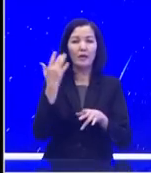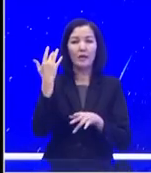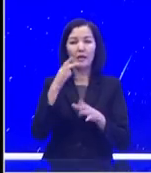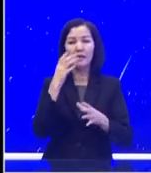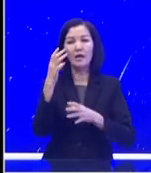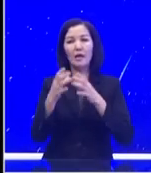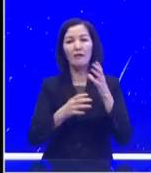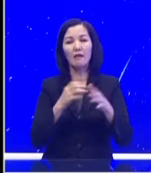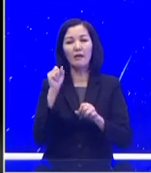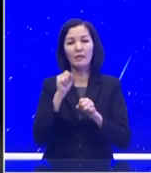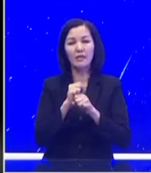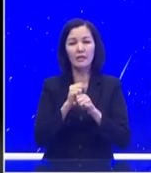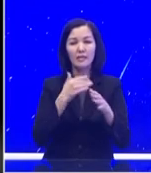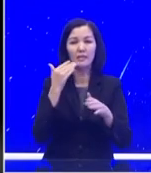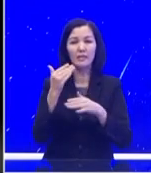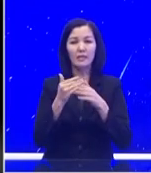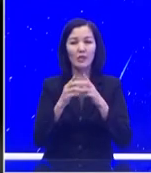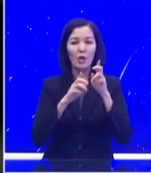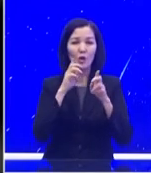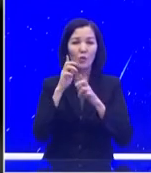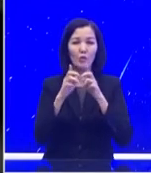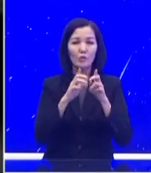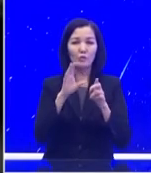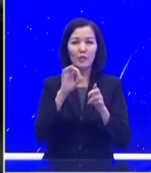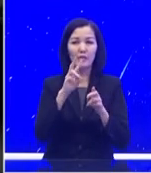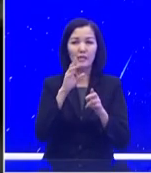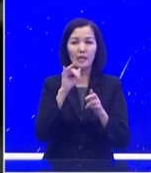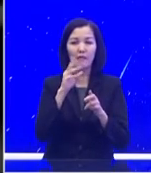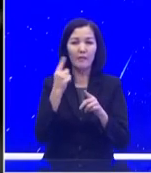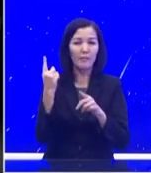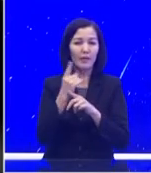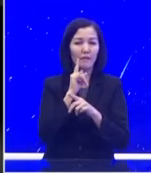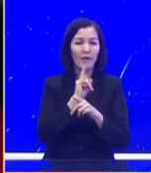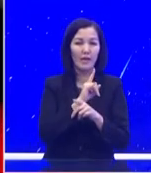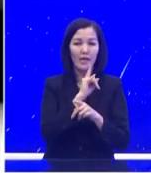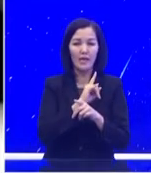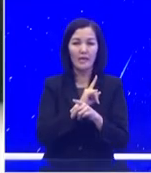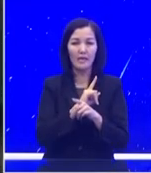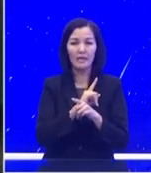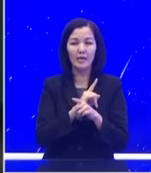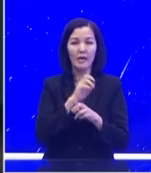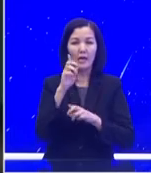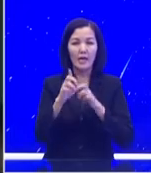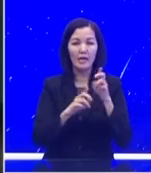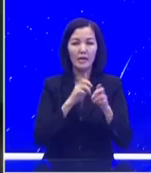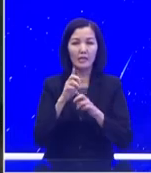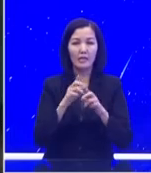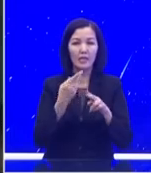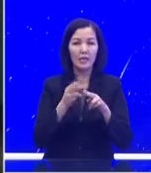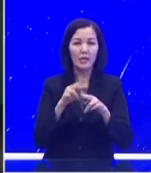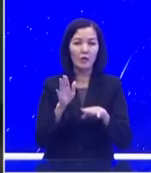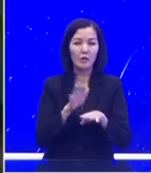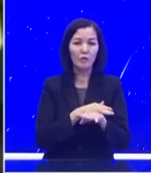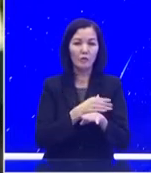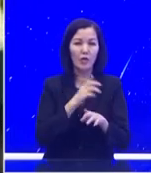халықаралық ғарыш станциясының сыртында жүріп, космоста селфи жасаған алғашқы әйел. Сонымен қатар ол әйел ғарышкерлер арасында ең ұзақ